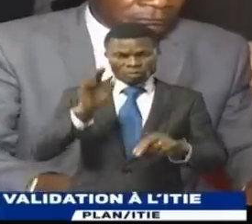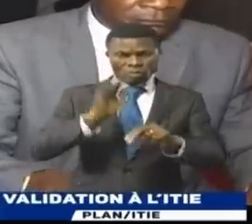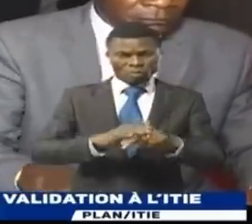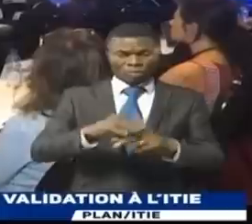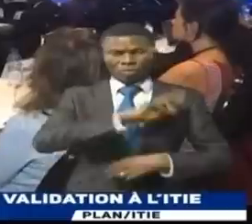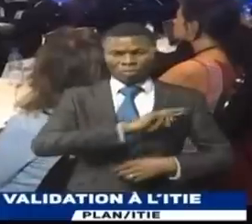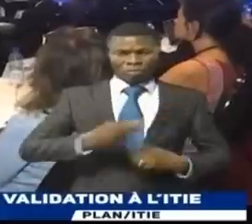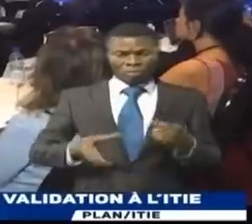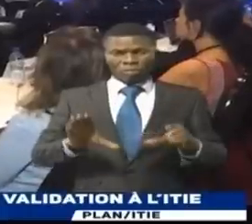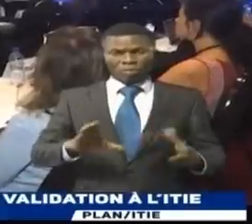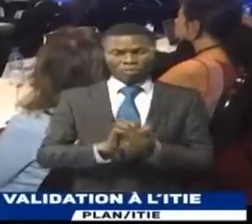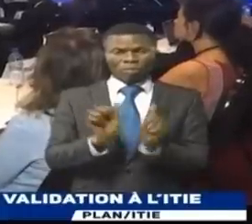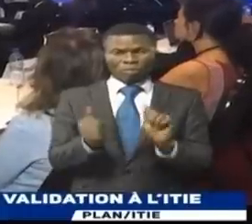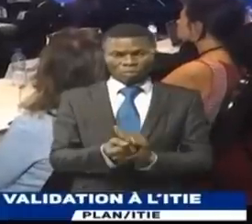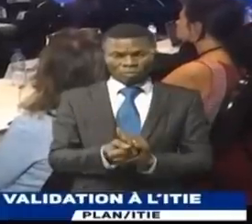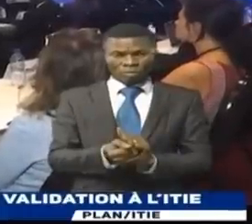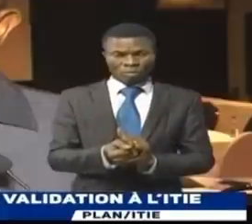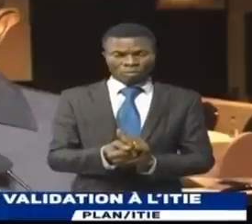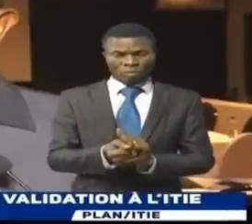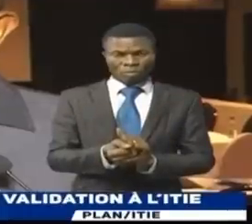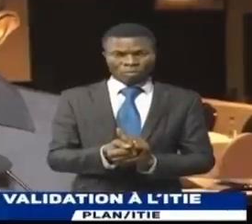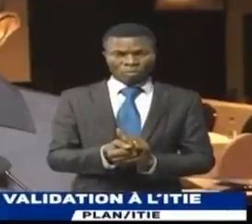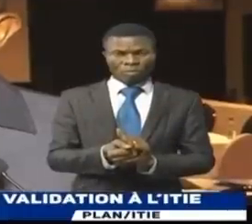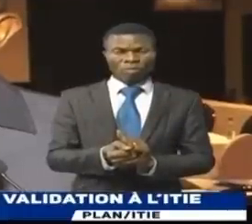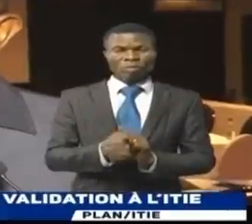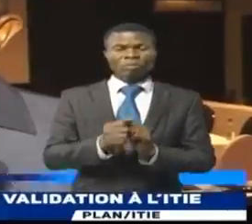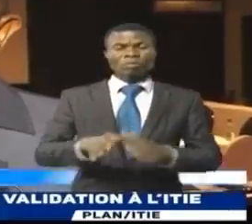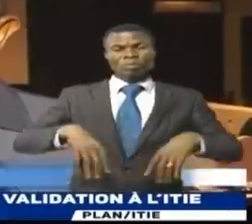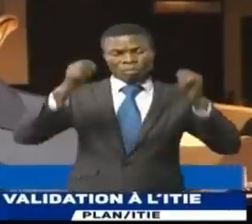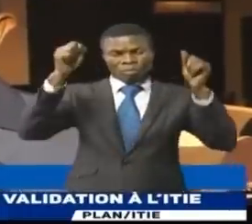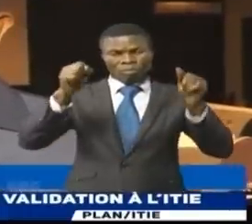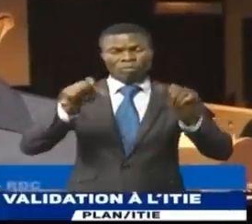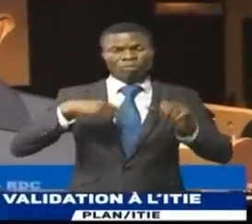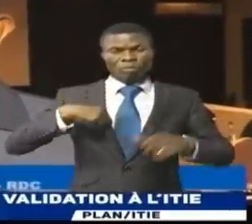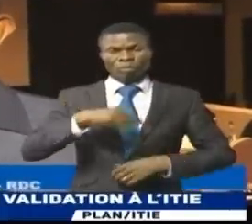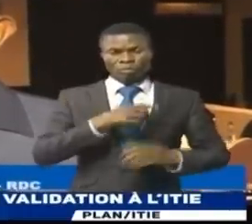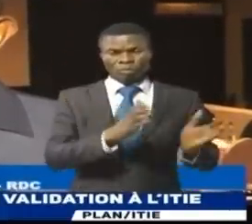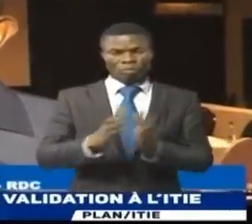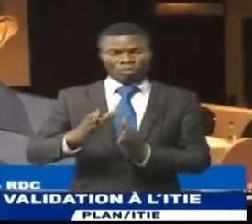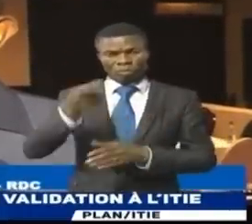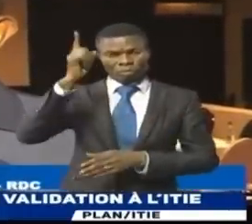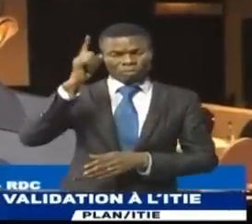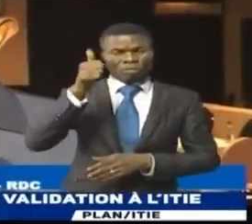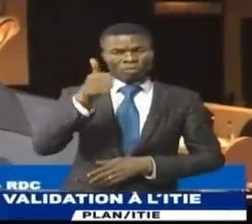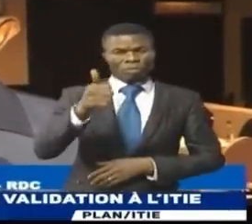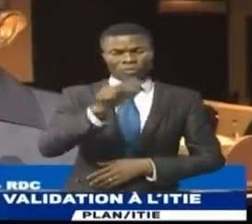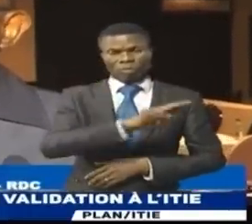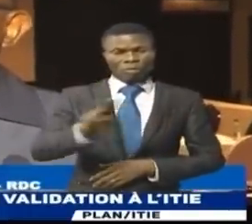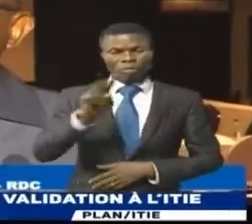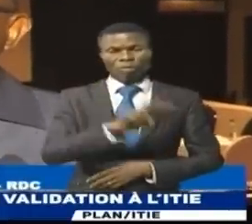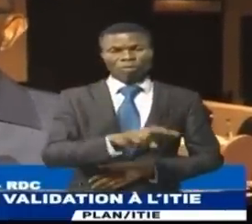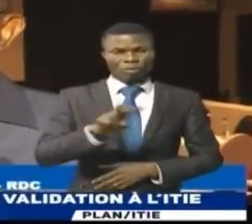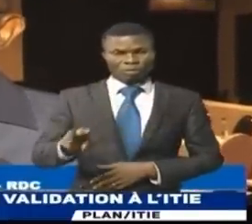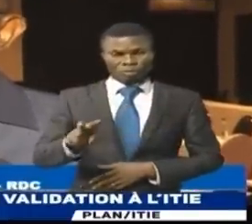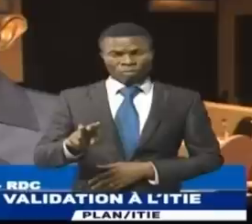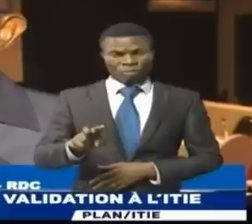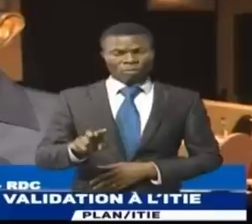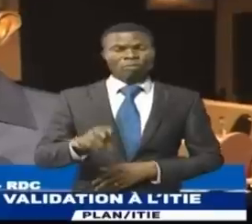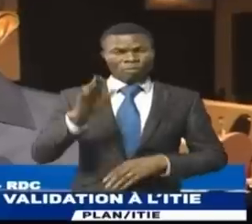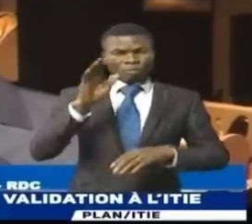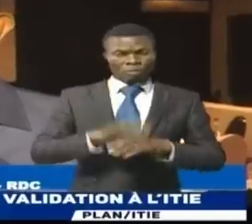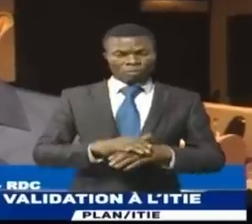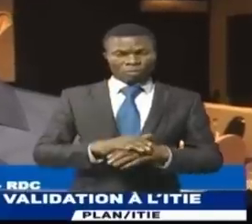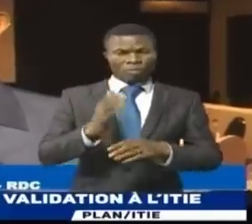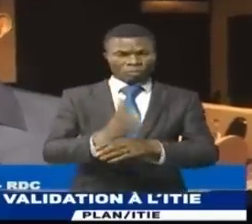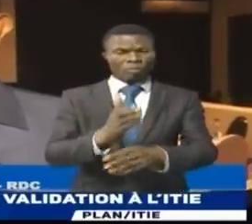dans le processus de validation que nous avons eu depuis le 1er janvier 2022. C'est l'aboutissement de tout un